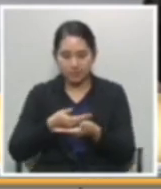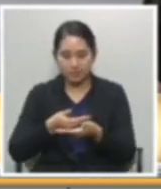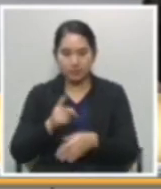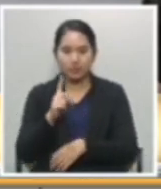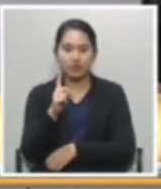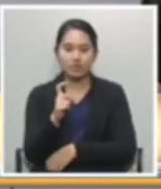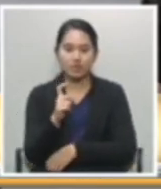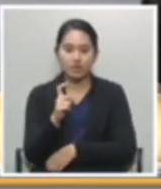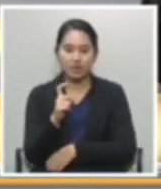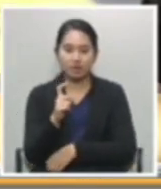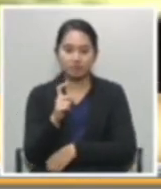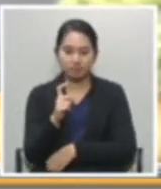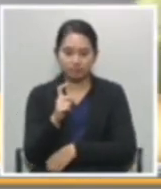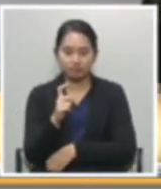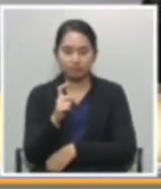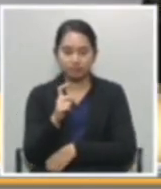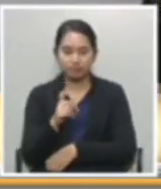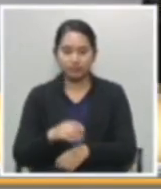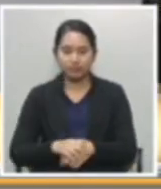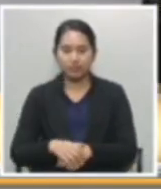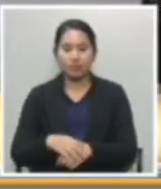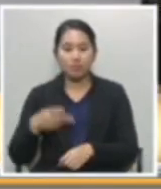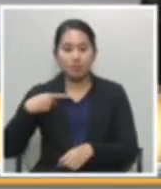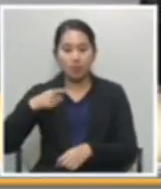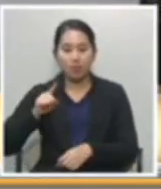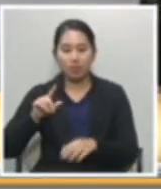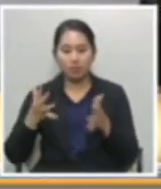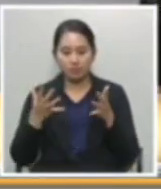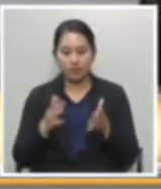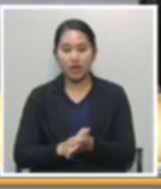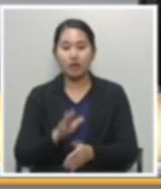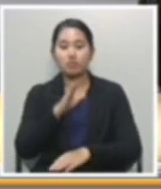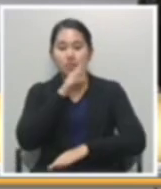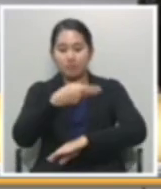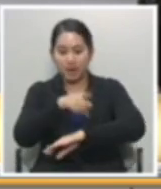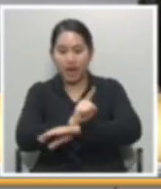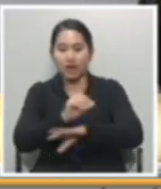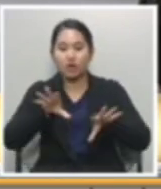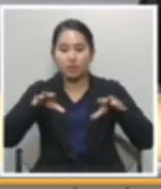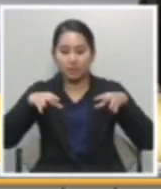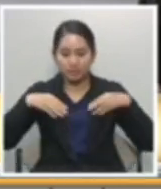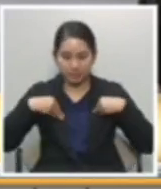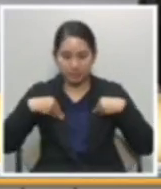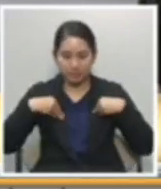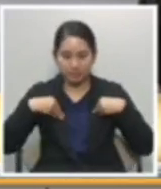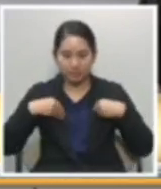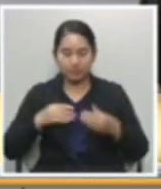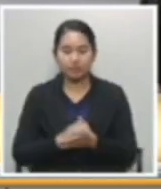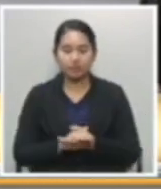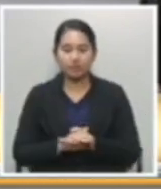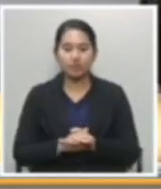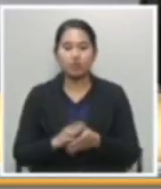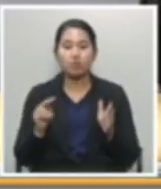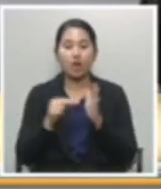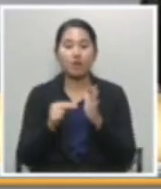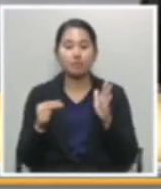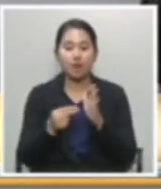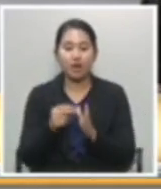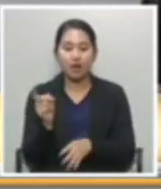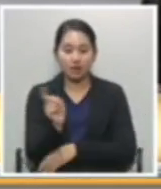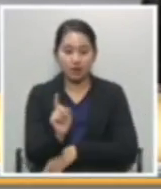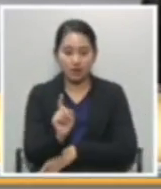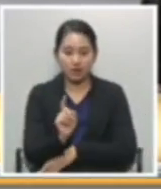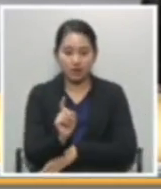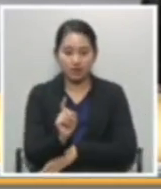ม้อาจจะใช้งานได้การที่ท่านประธานยอมรับร่างกฎหมายดังกล่าวมาพิจารณาจึงเท่ากับว่า